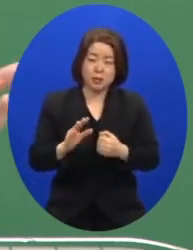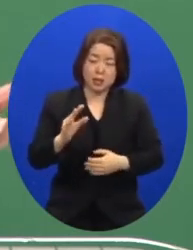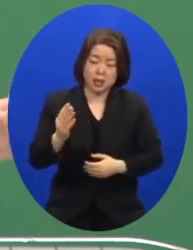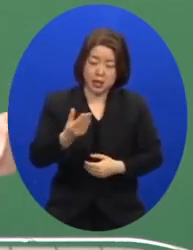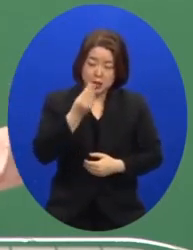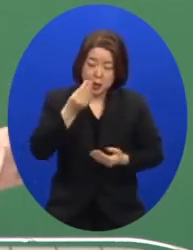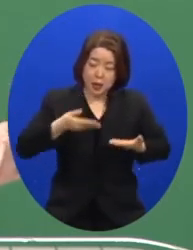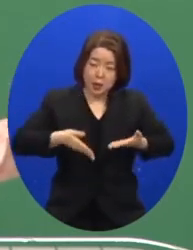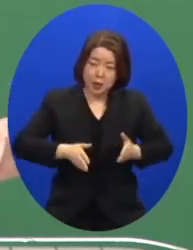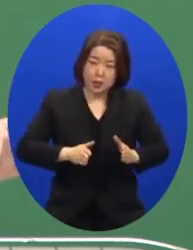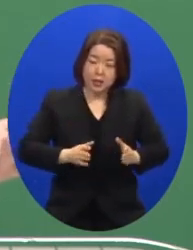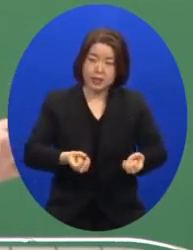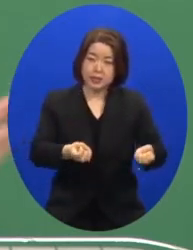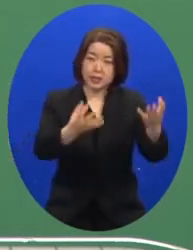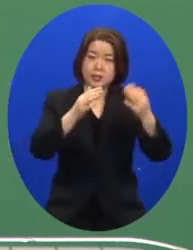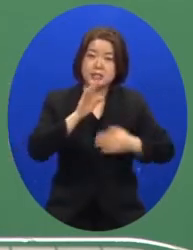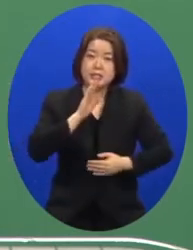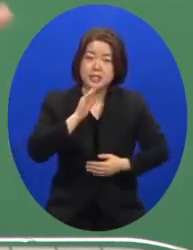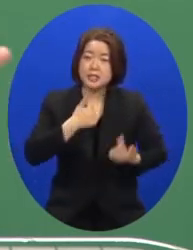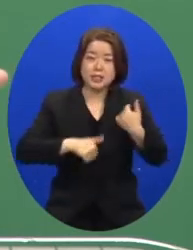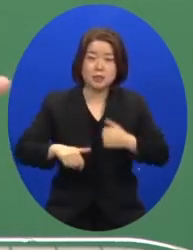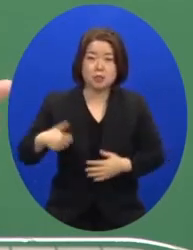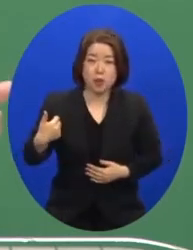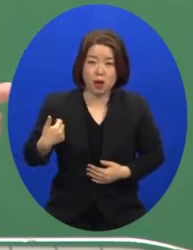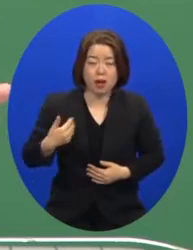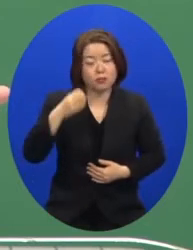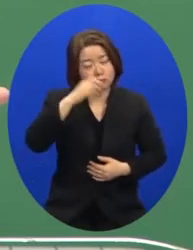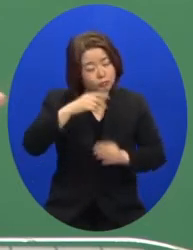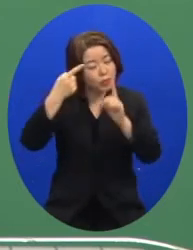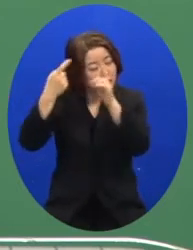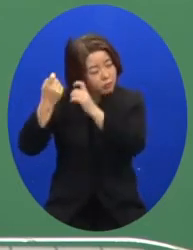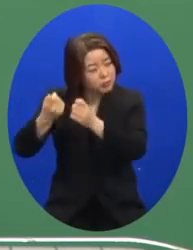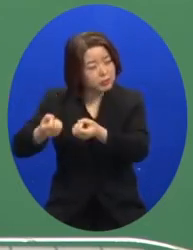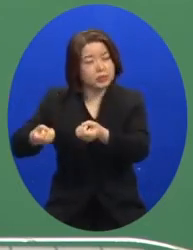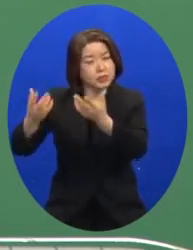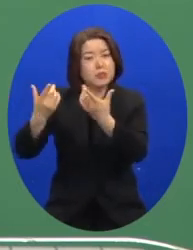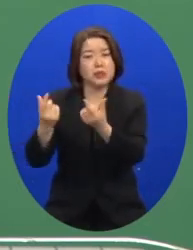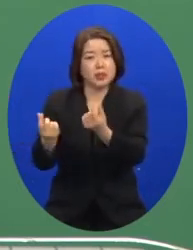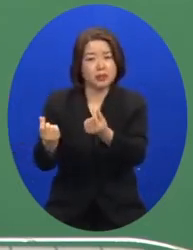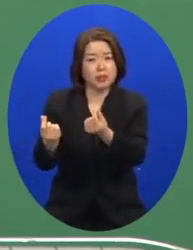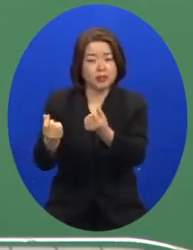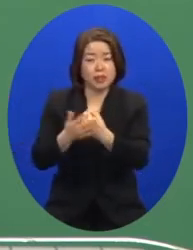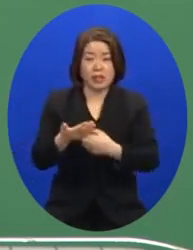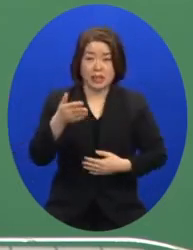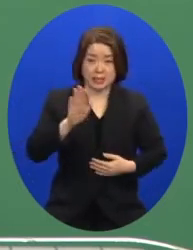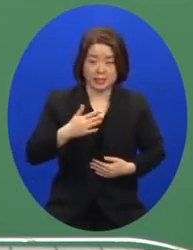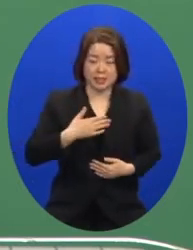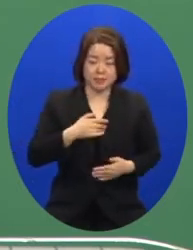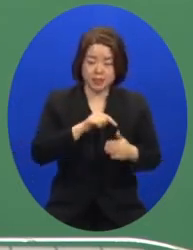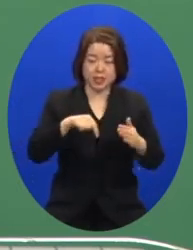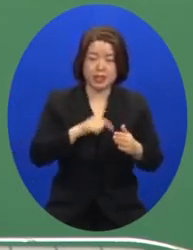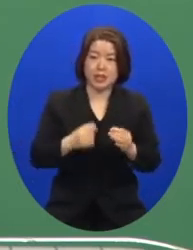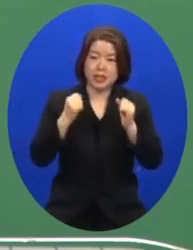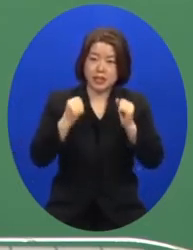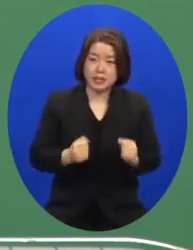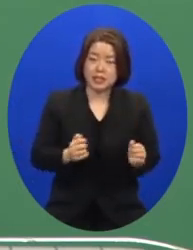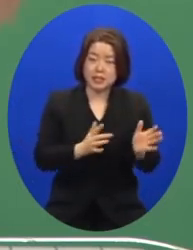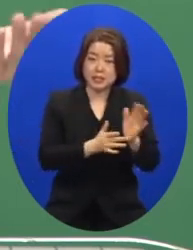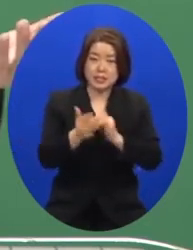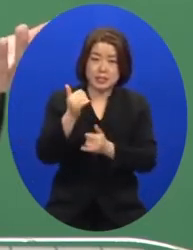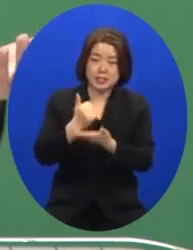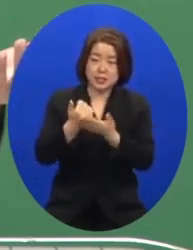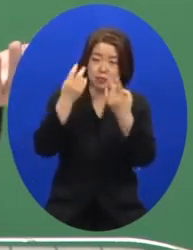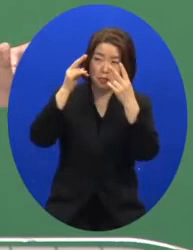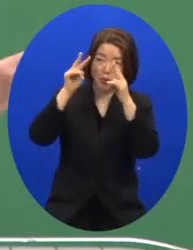진짜 기쁨 을 몰랐어요 그냥 기념 일이었어요 그런데 제 안에 거하시는 예수님을 바라보는